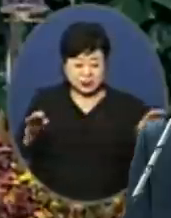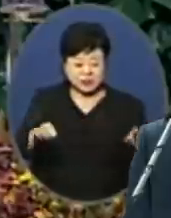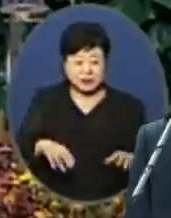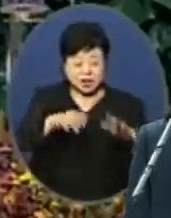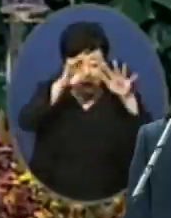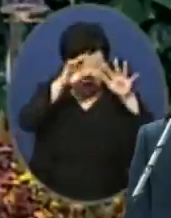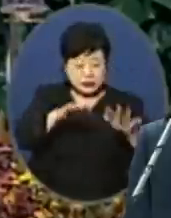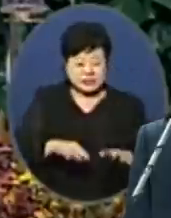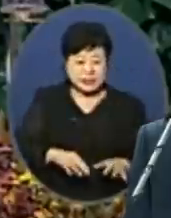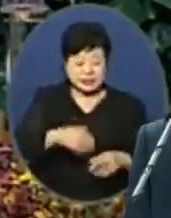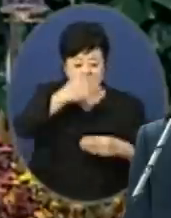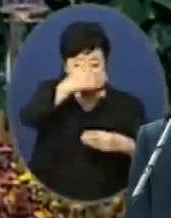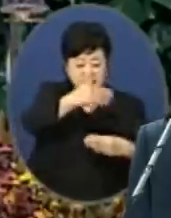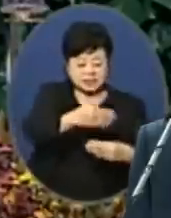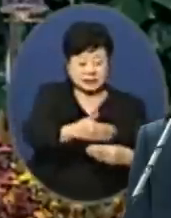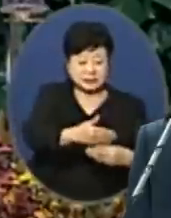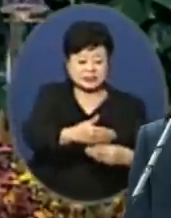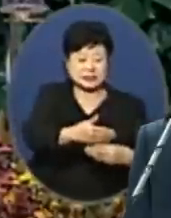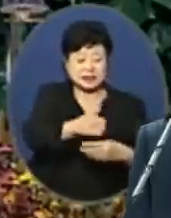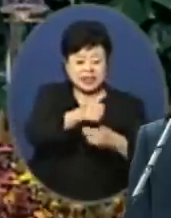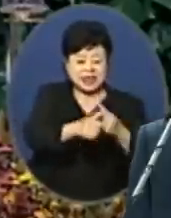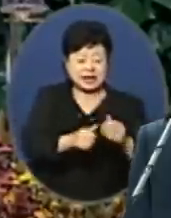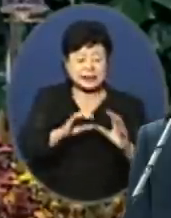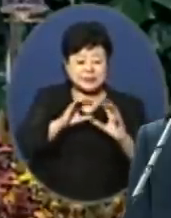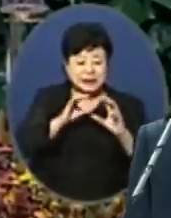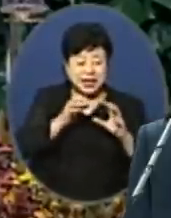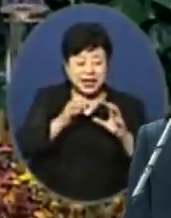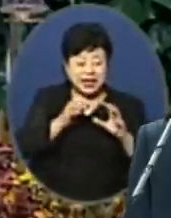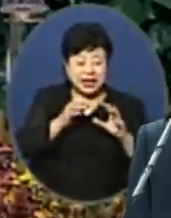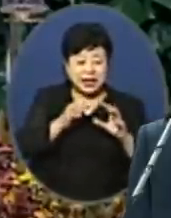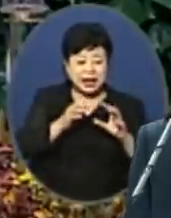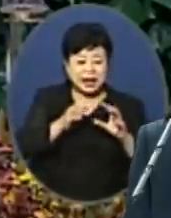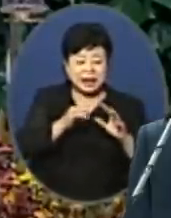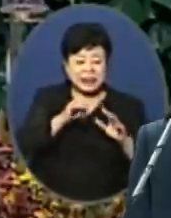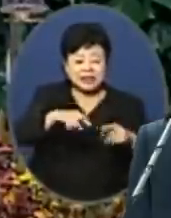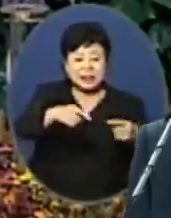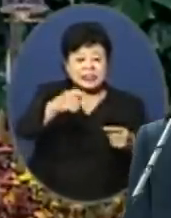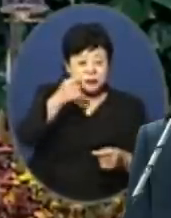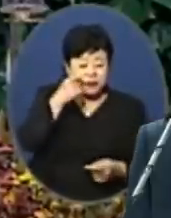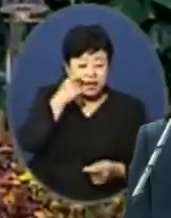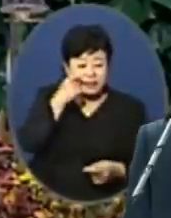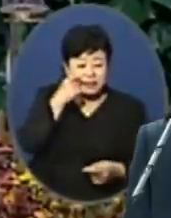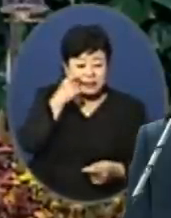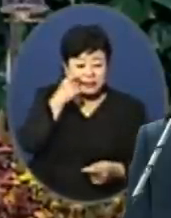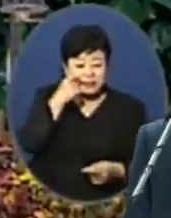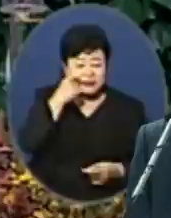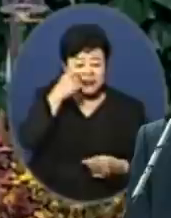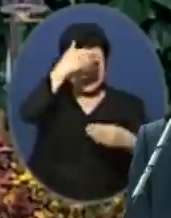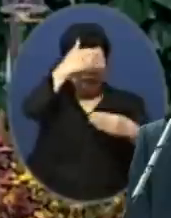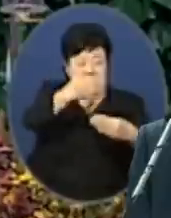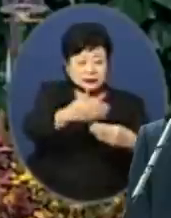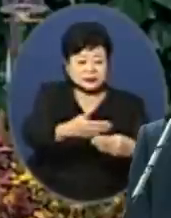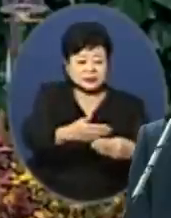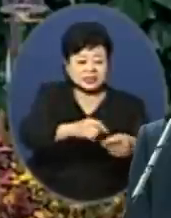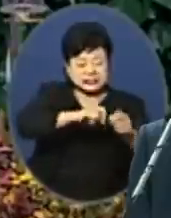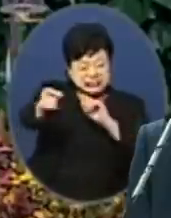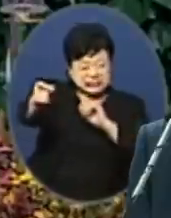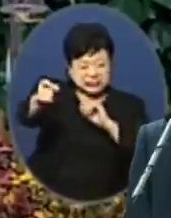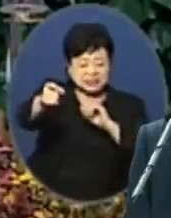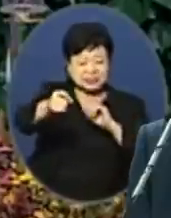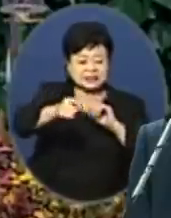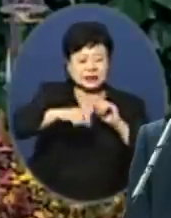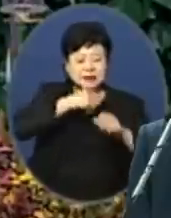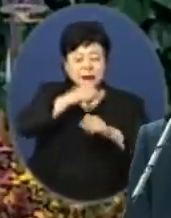휘장이 내려 있을 때는 우리가 하늘나라에 식구로 들어가서 못 살았는데 이제 휘장이